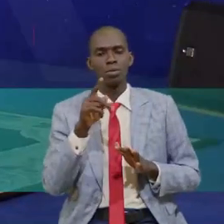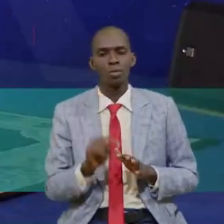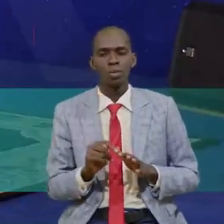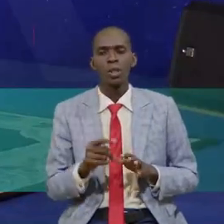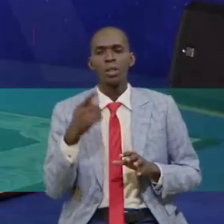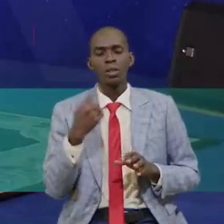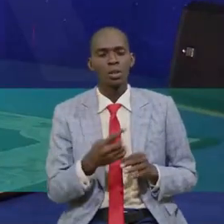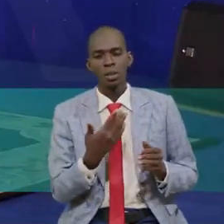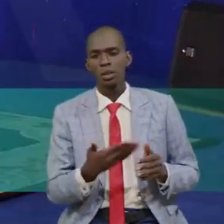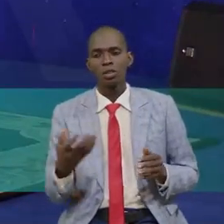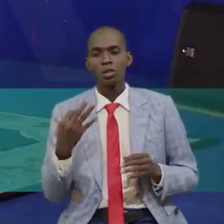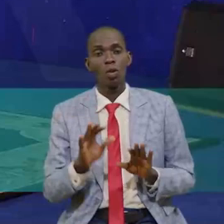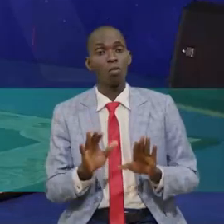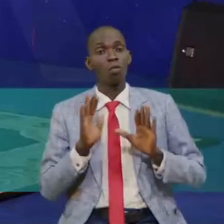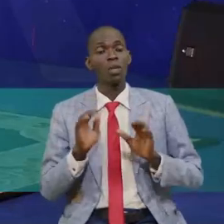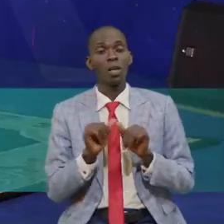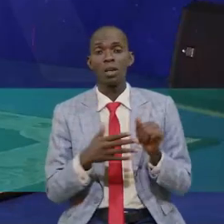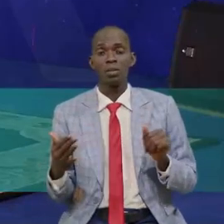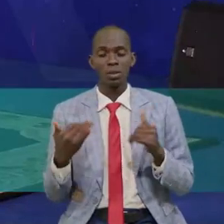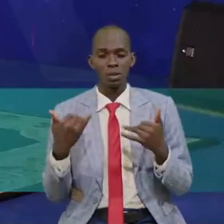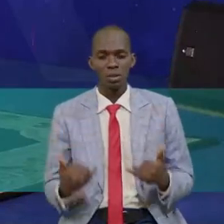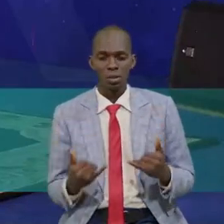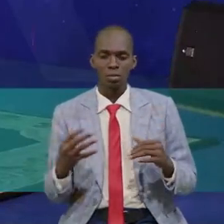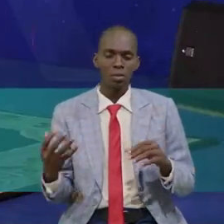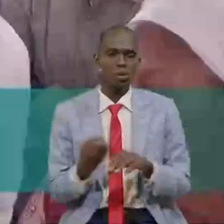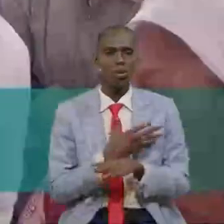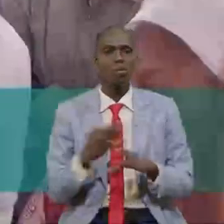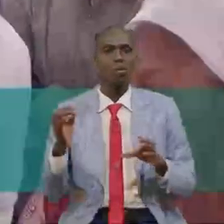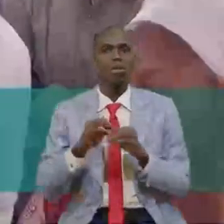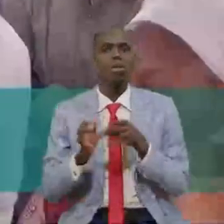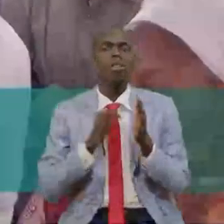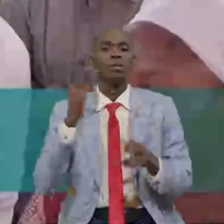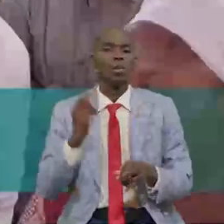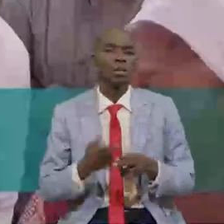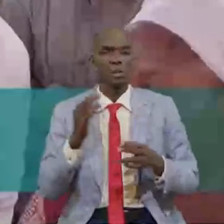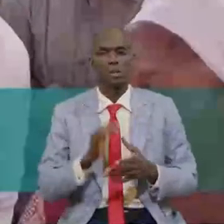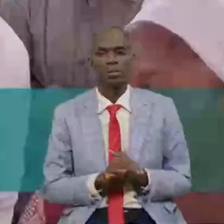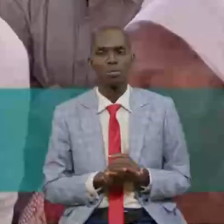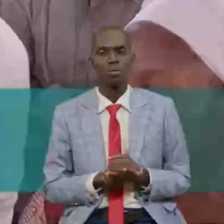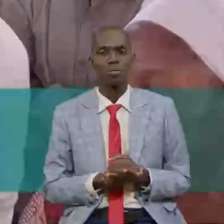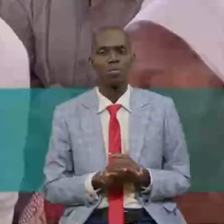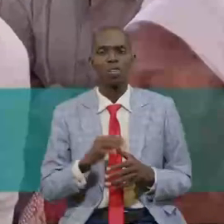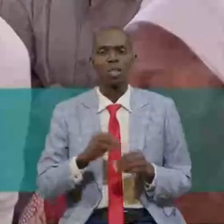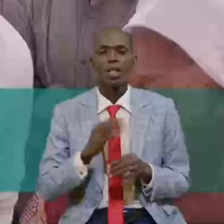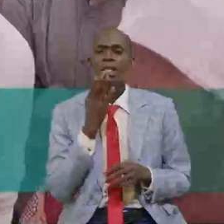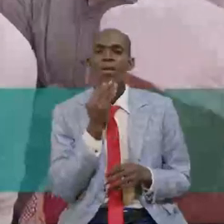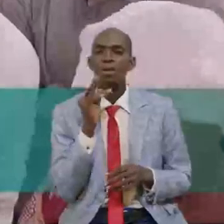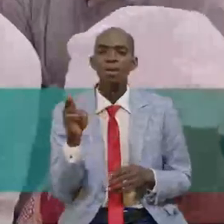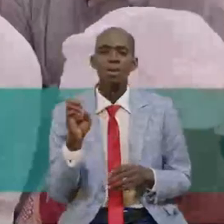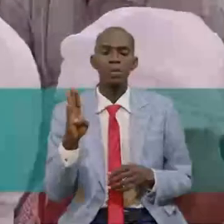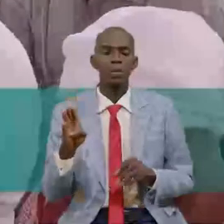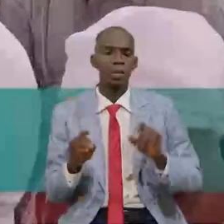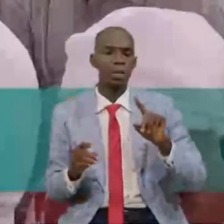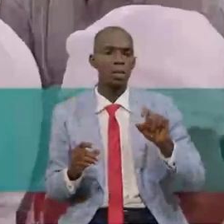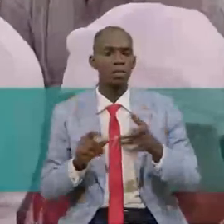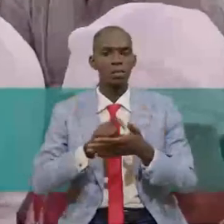de la peur. Et tout est parti au nom de Jésus. Hébreux 11,